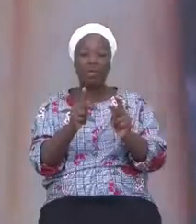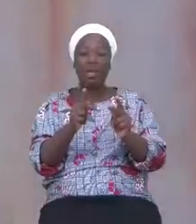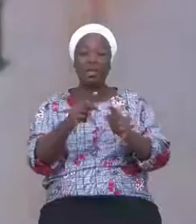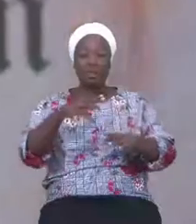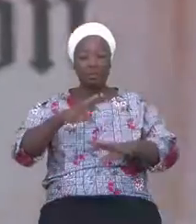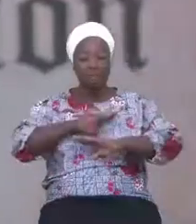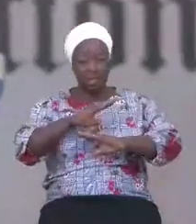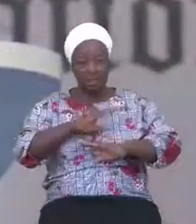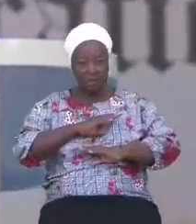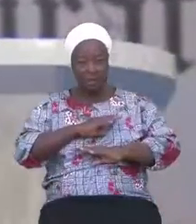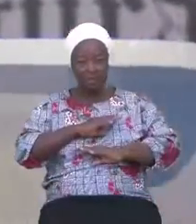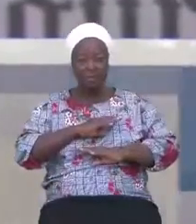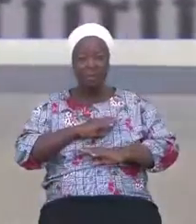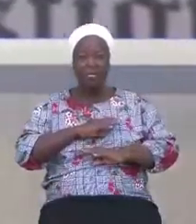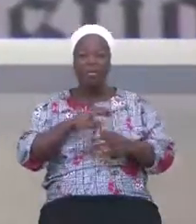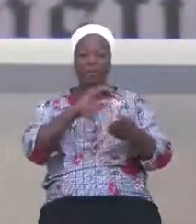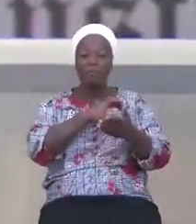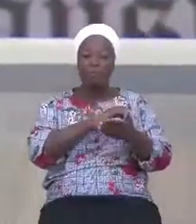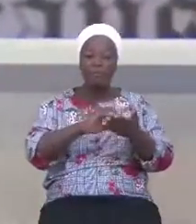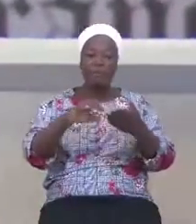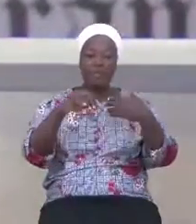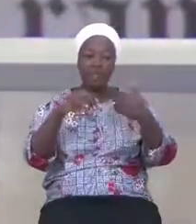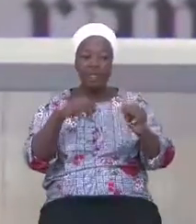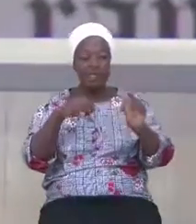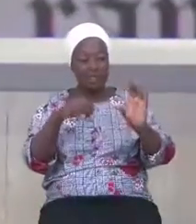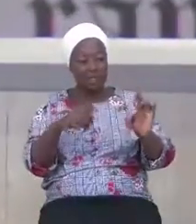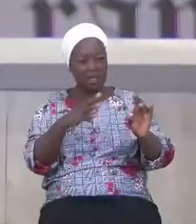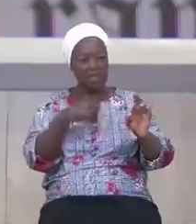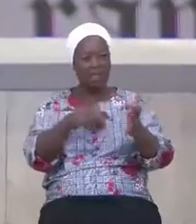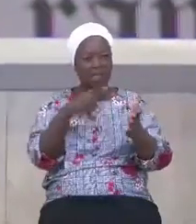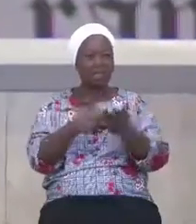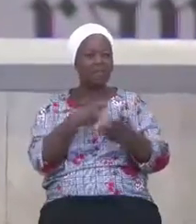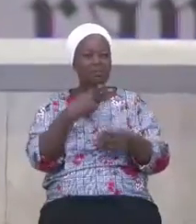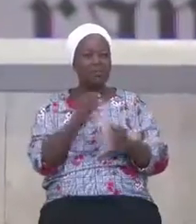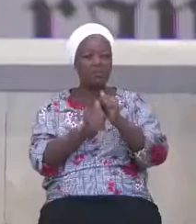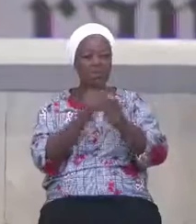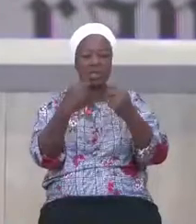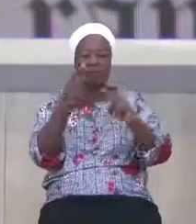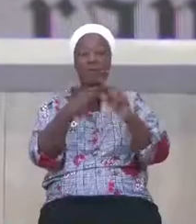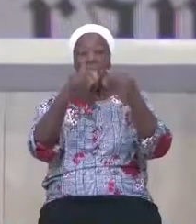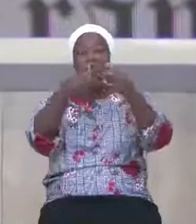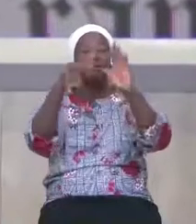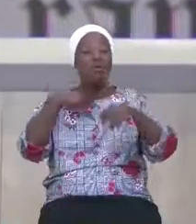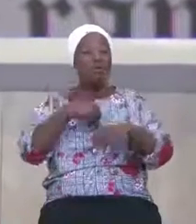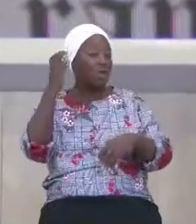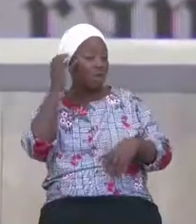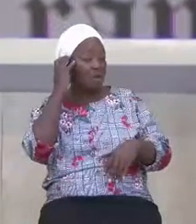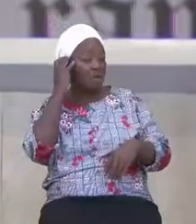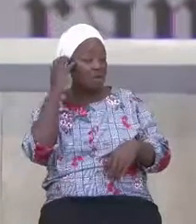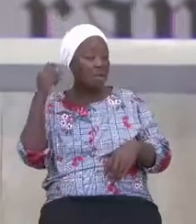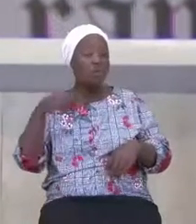nous dit, et nous avons entendu cette voix venant du ciel. Lorsque nous